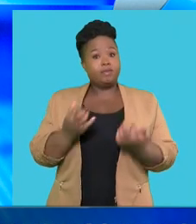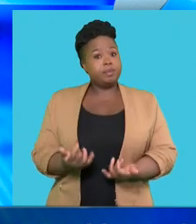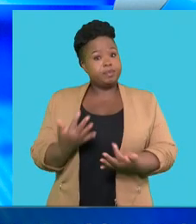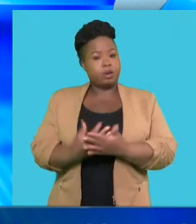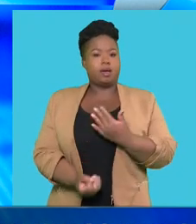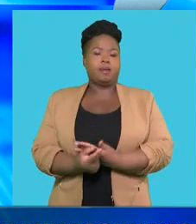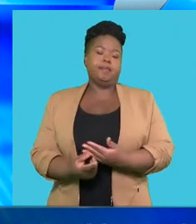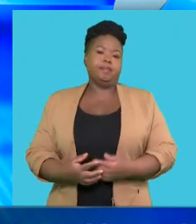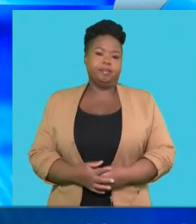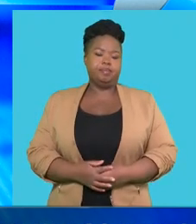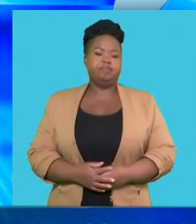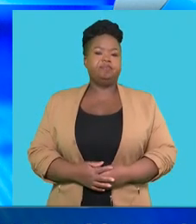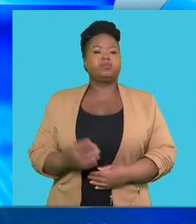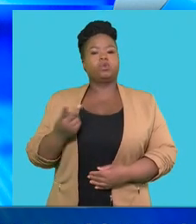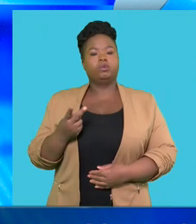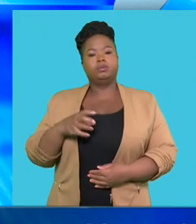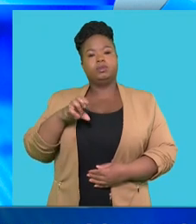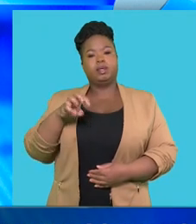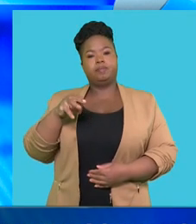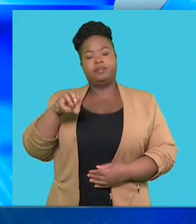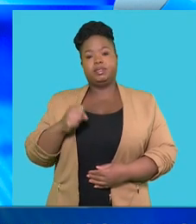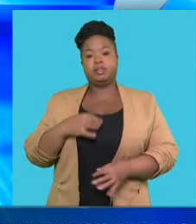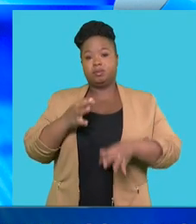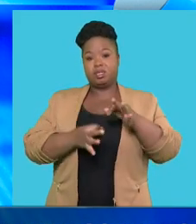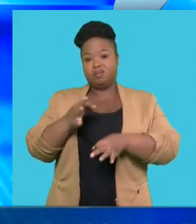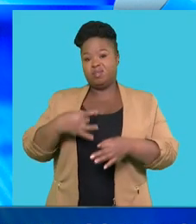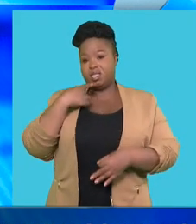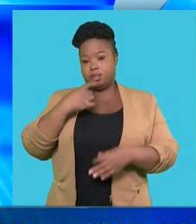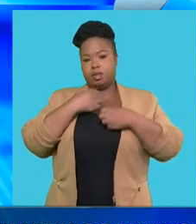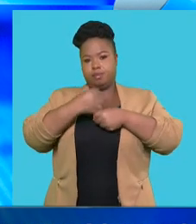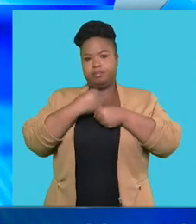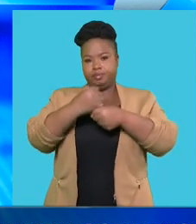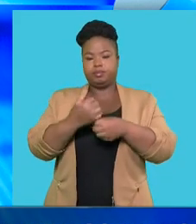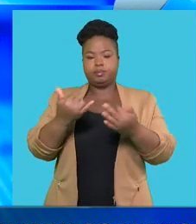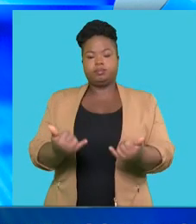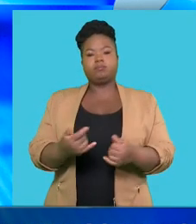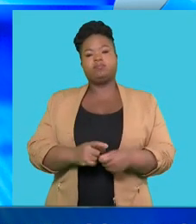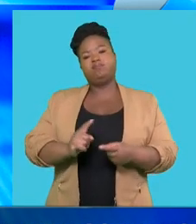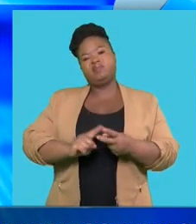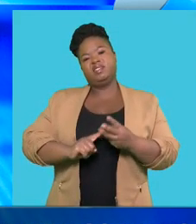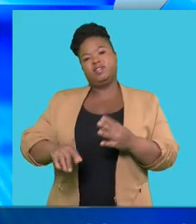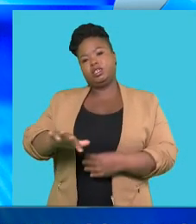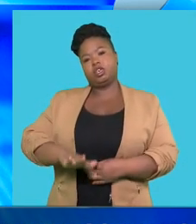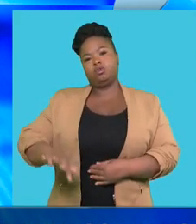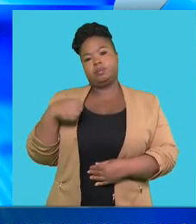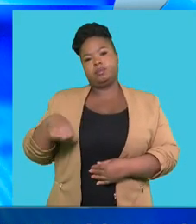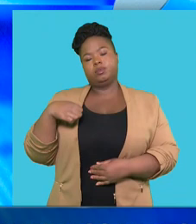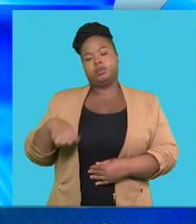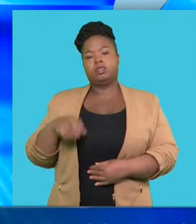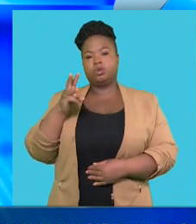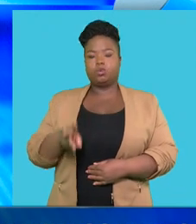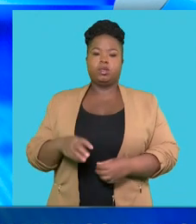umlilo. Ngaphezulu kwalokho abe-EMS babalula ukuthi ke lo mkhankaso uzohanjiswa ezindaweni ezihlukene zalomasipala